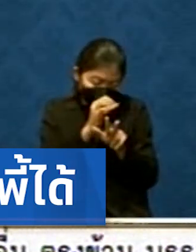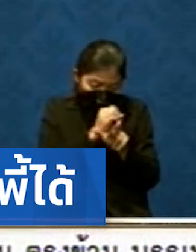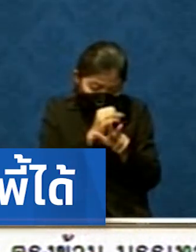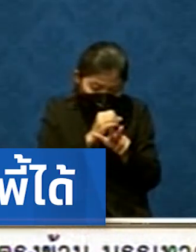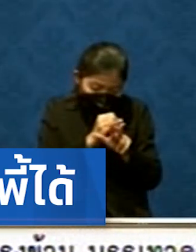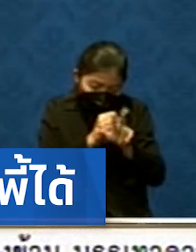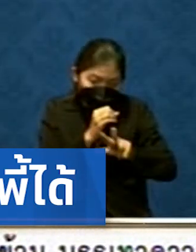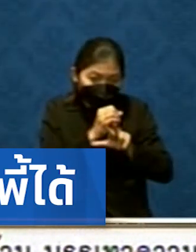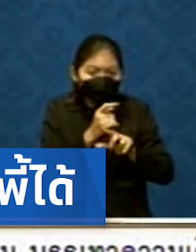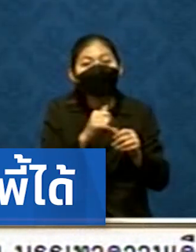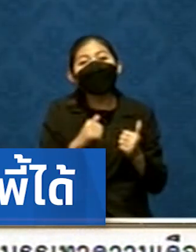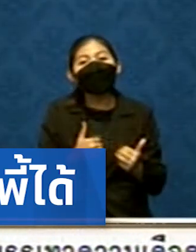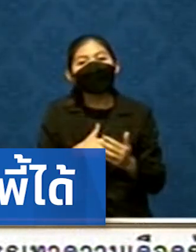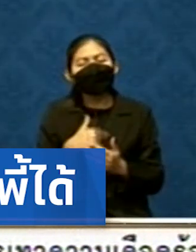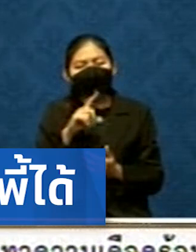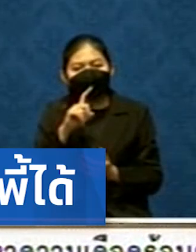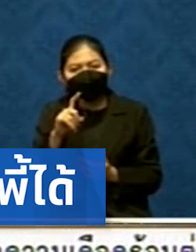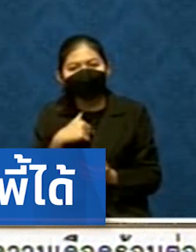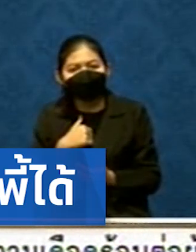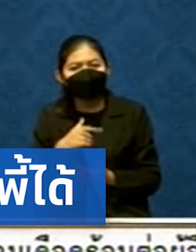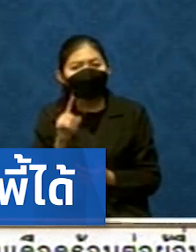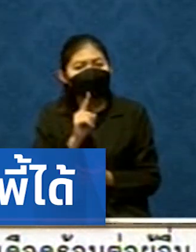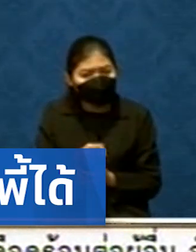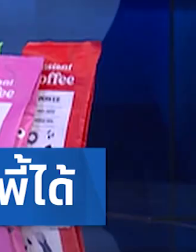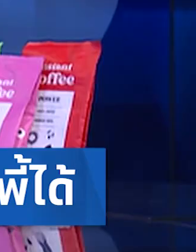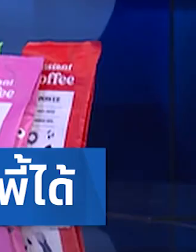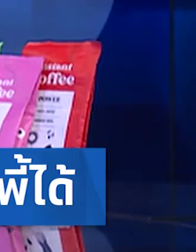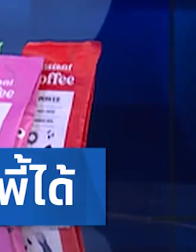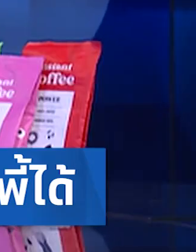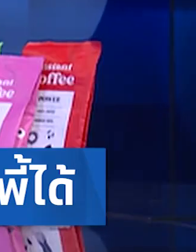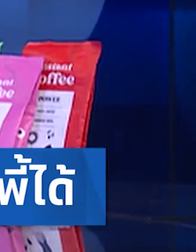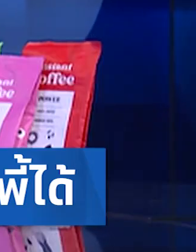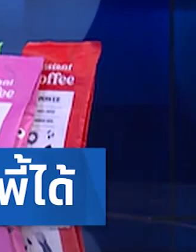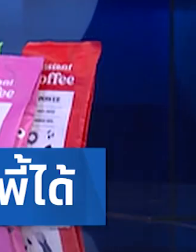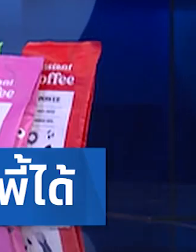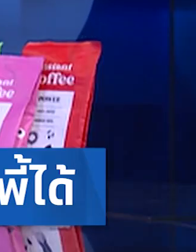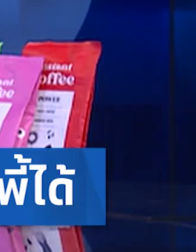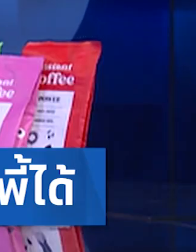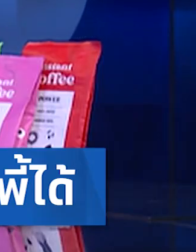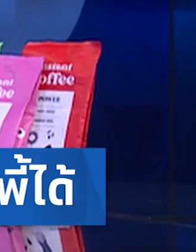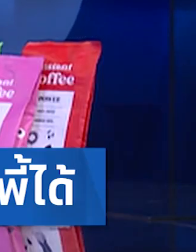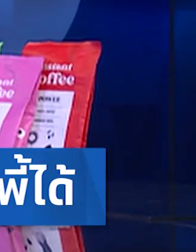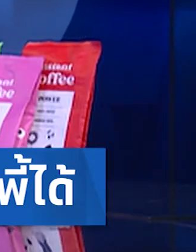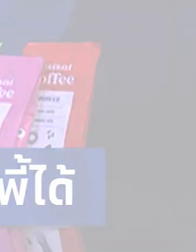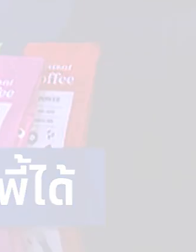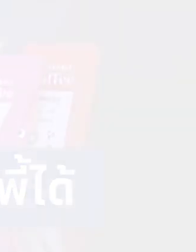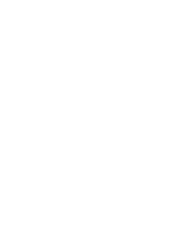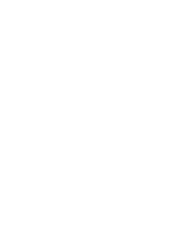มและคนพุทธนั้นอึดอัดขัดข้องใจคล้ายๆกันครับนั่นคือความเคลื่อนไหวที่เกิดขึ้นในสภาช่วงบ่ายนะครับ